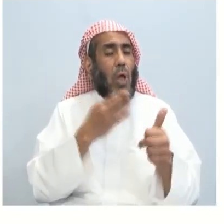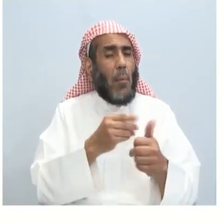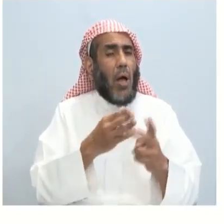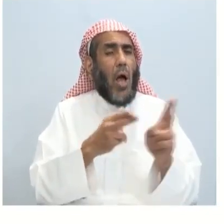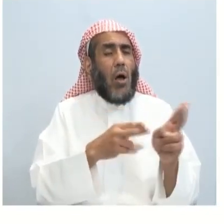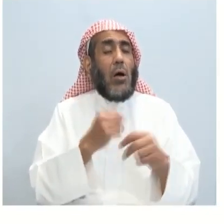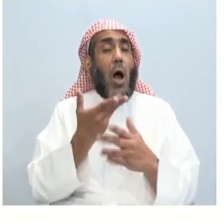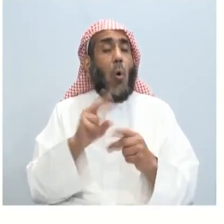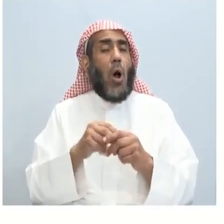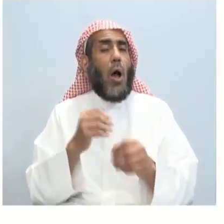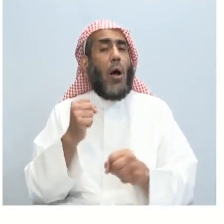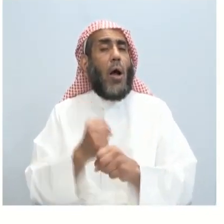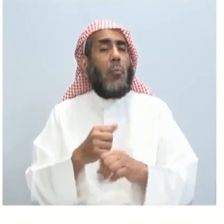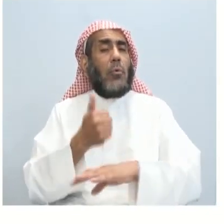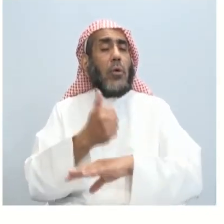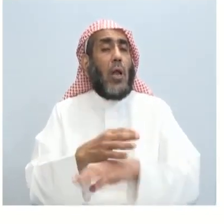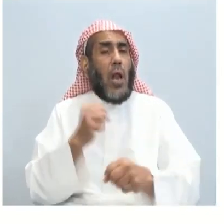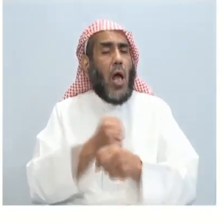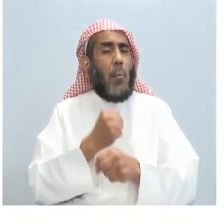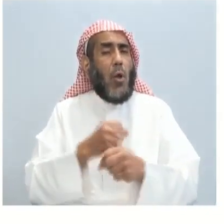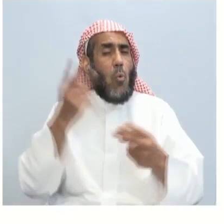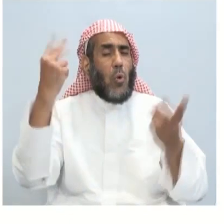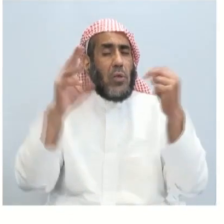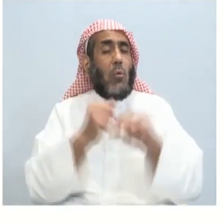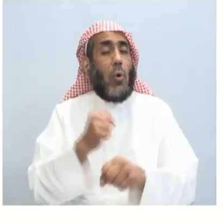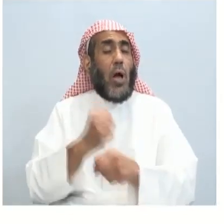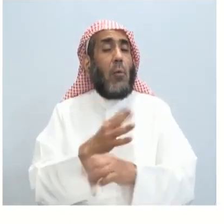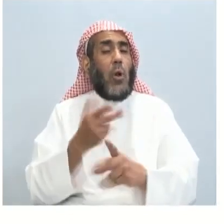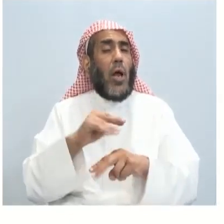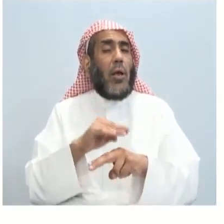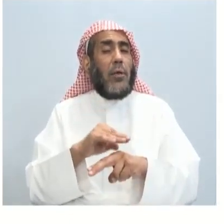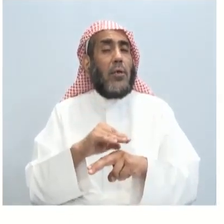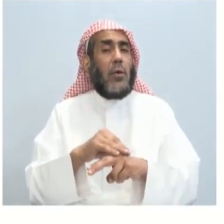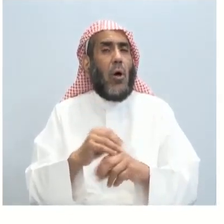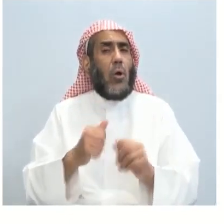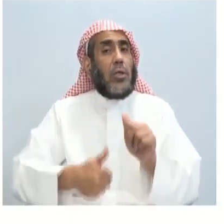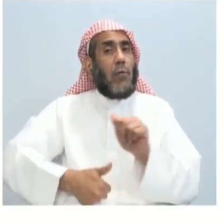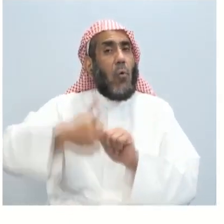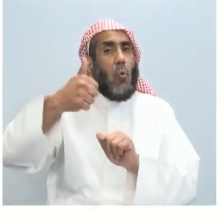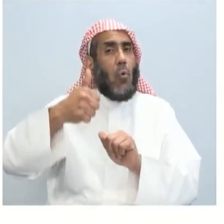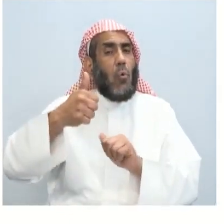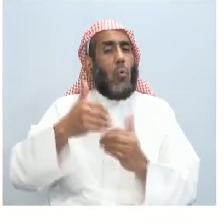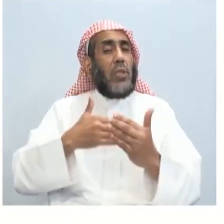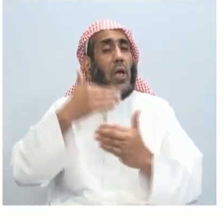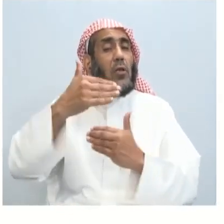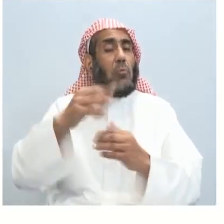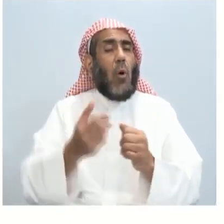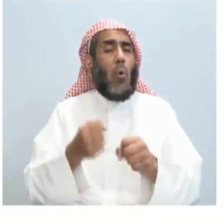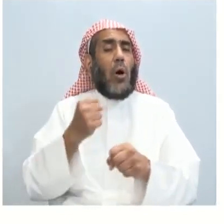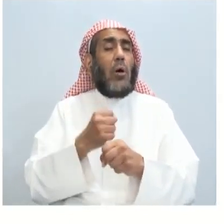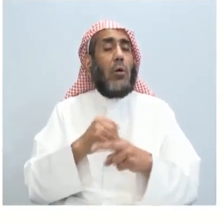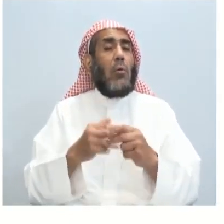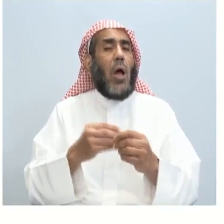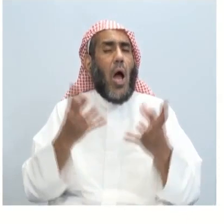هو قائم على العمل والتجربه ام هو قائم على التفوق والتقدم ام هو قائل